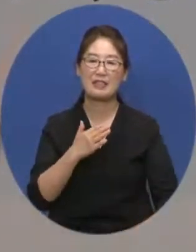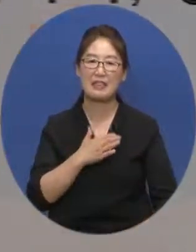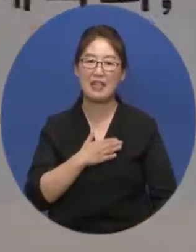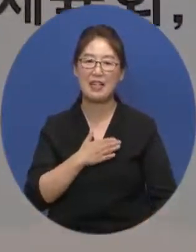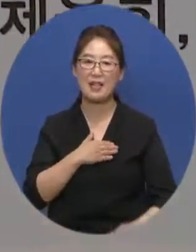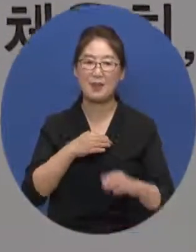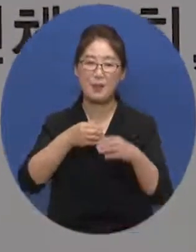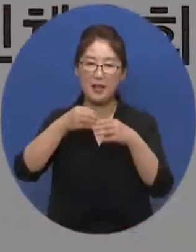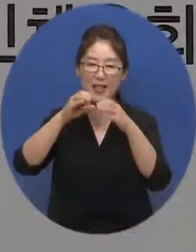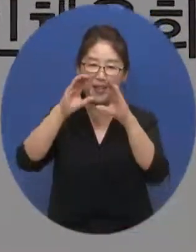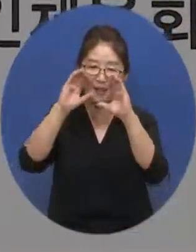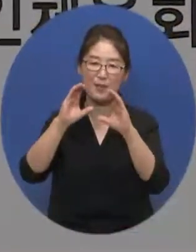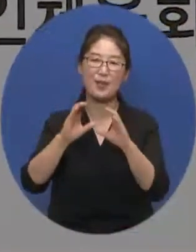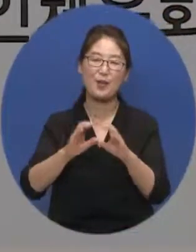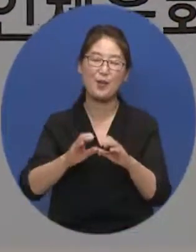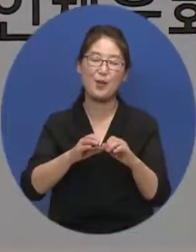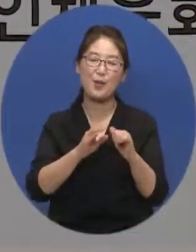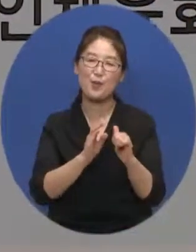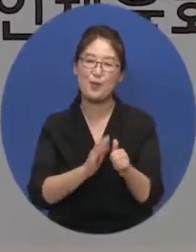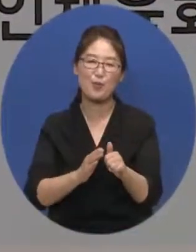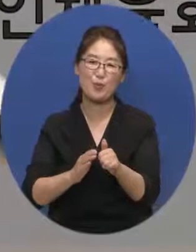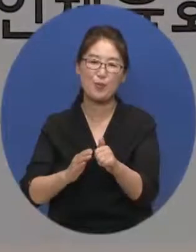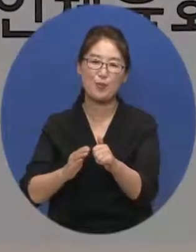나를 마셔주세요.